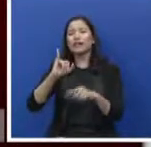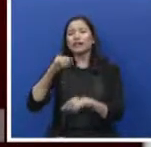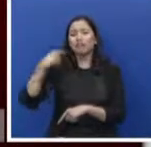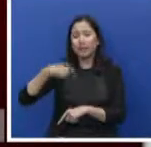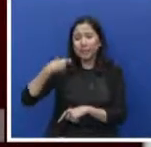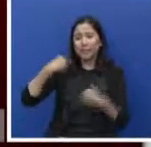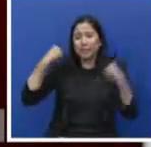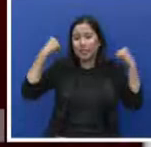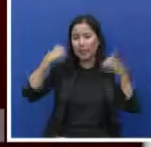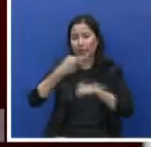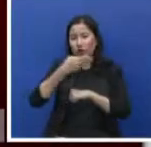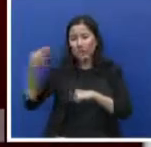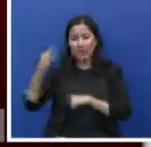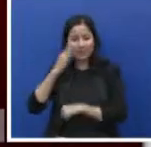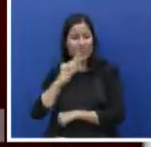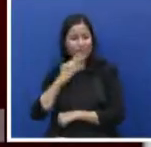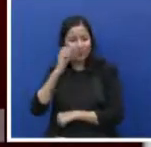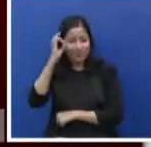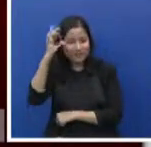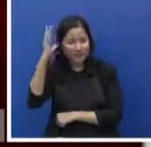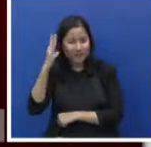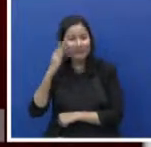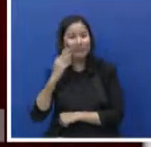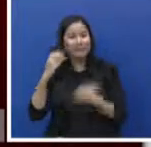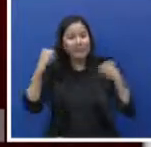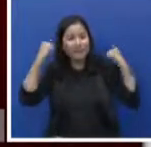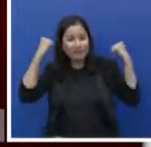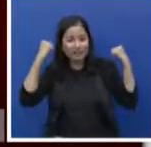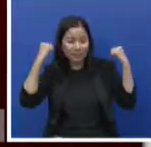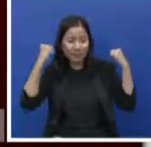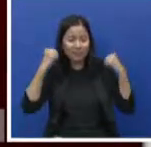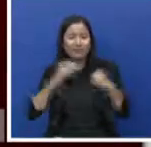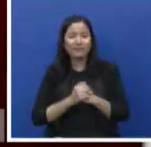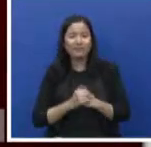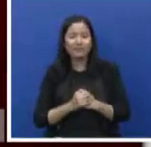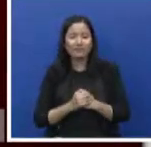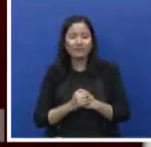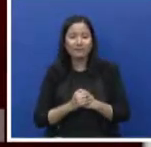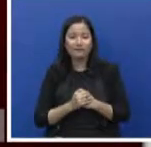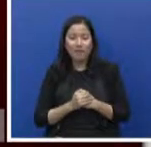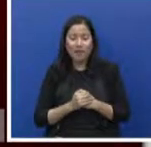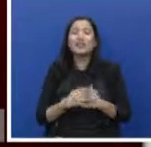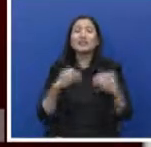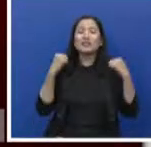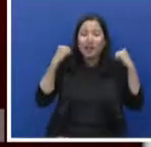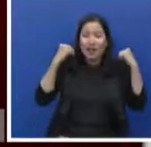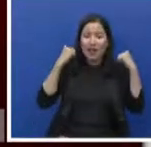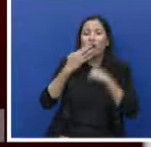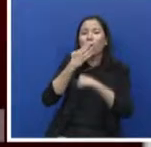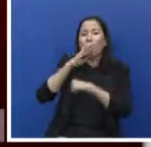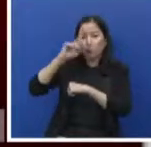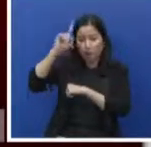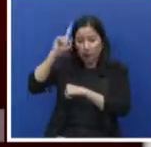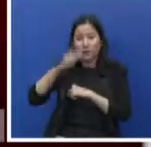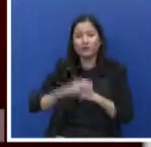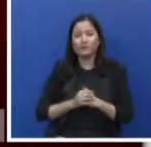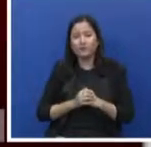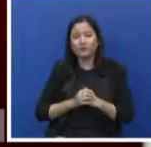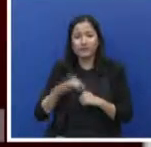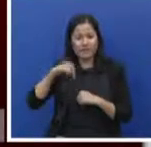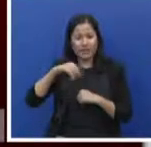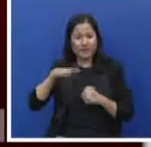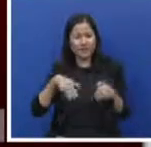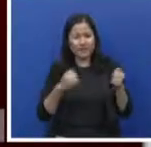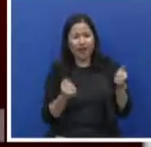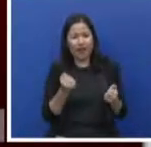Selamat siang Bapak, apa kabar? Sehat Bapak, Bapak Budi? Sehat. Alhamdulillah. Wah, terima kasih